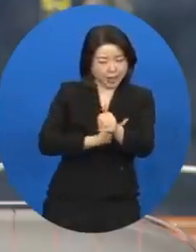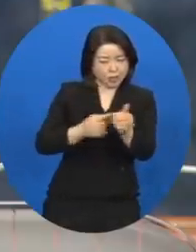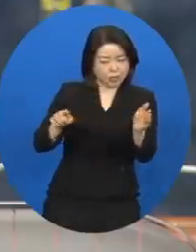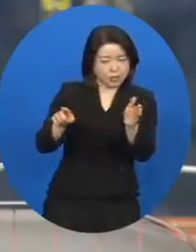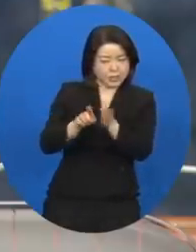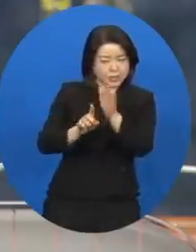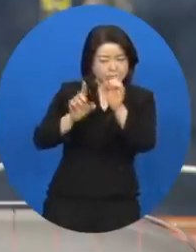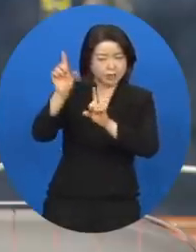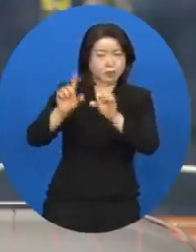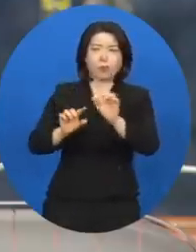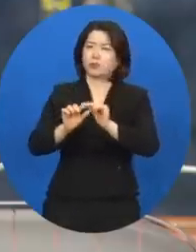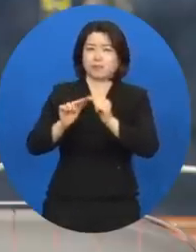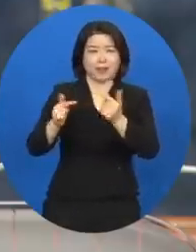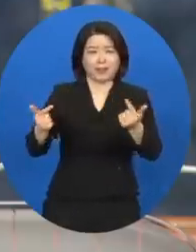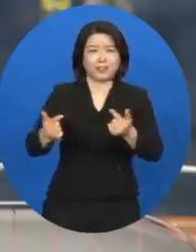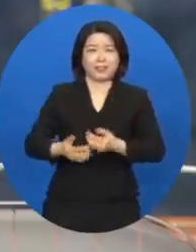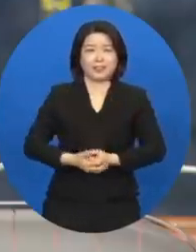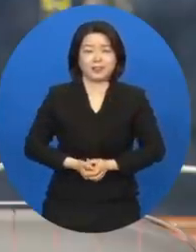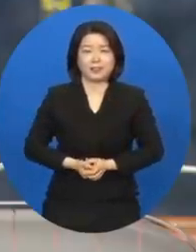아니기 때문입니다.